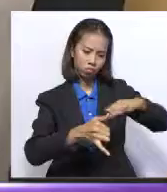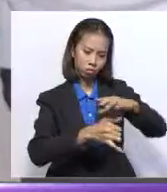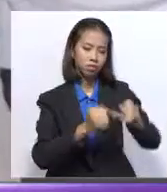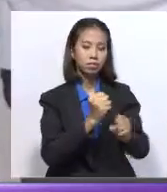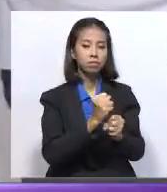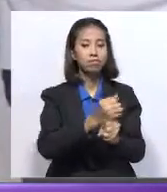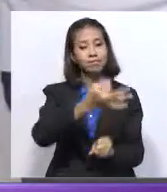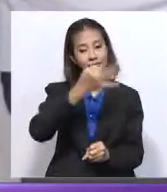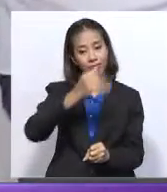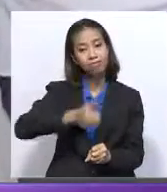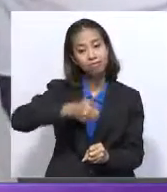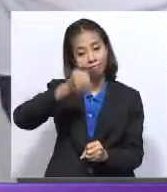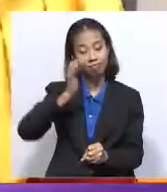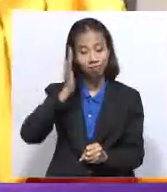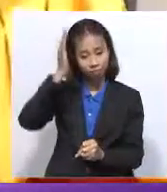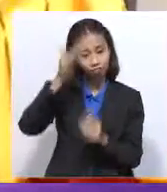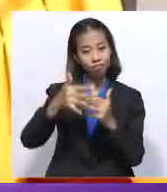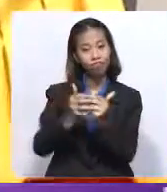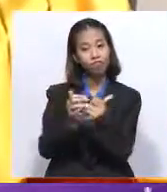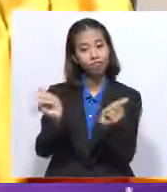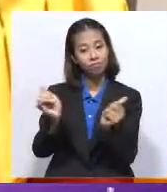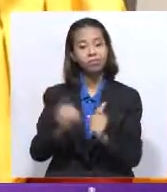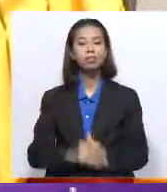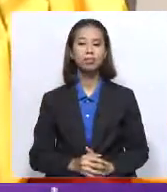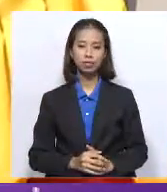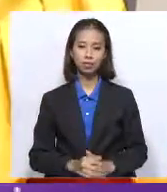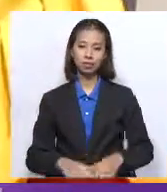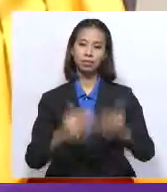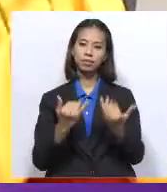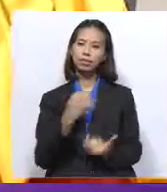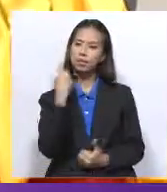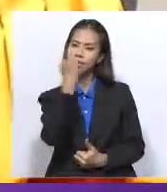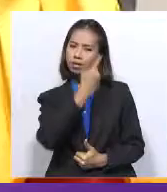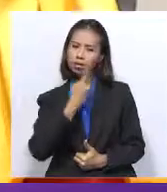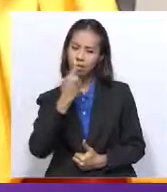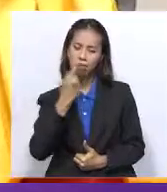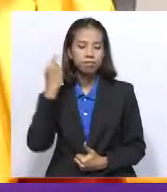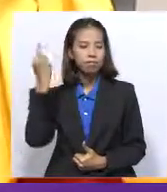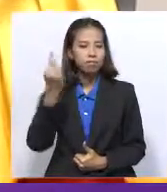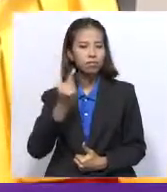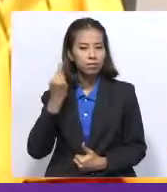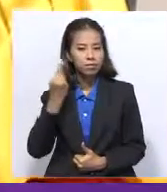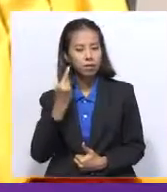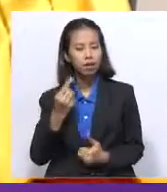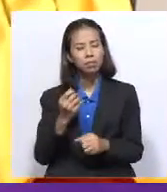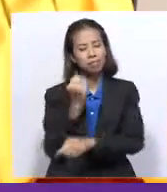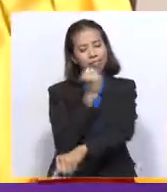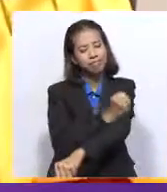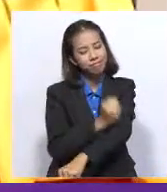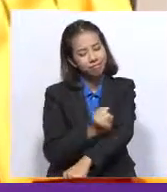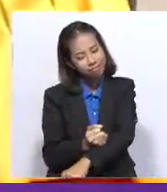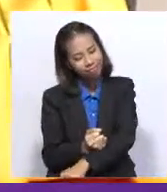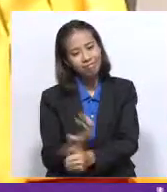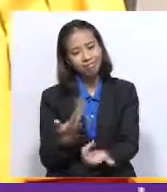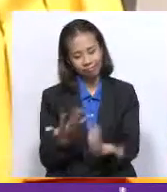ชีพภายหลังพ้นโทษค่ะสำหรับท่านใดที่เที่ยวชมภายในงานแล้วนะคะรู้สึกเมื่อยขาก็ส